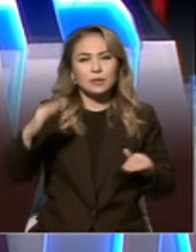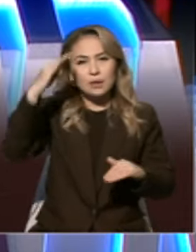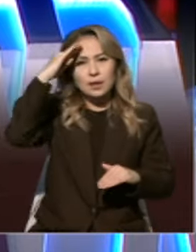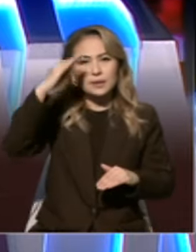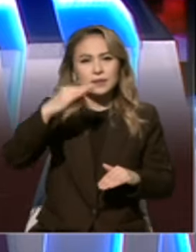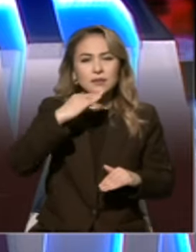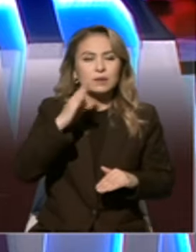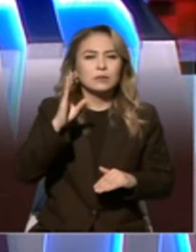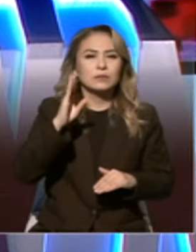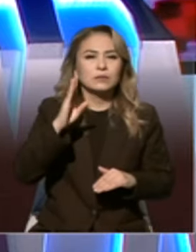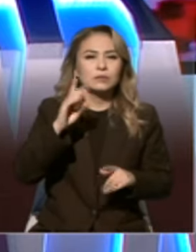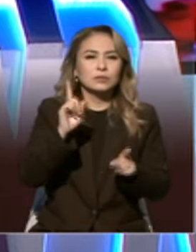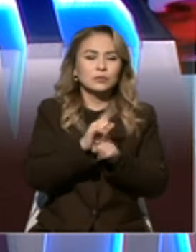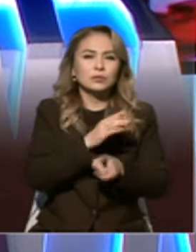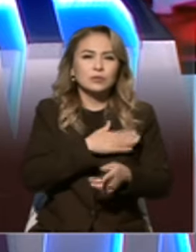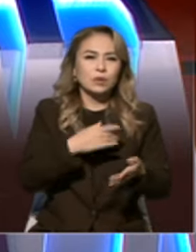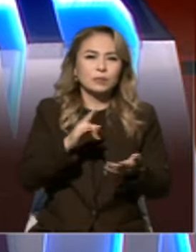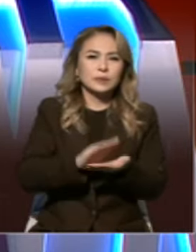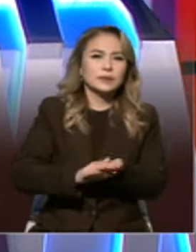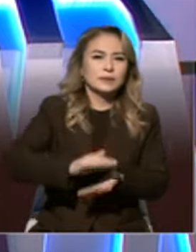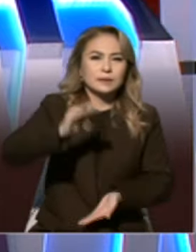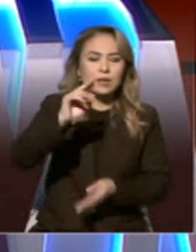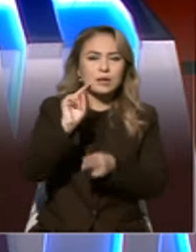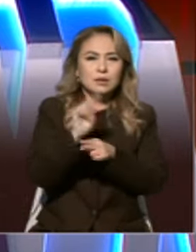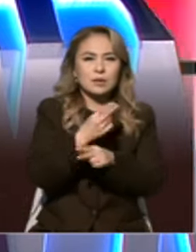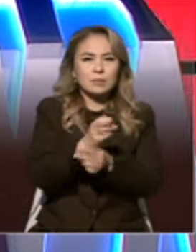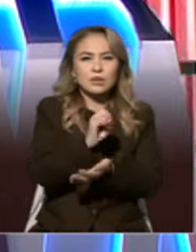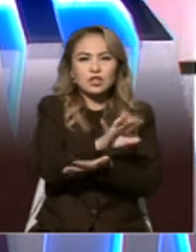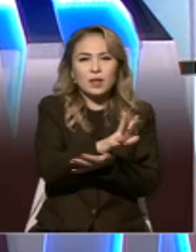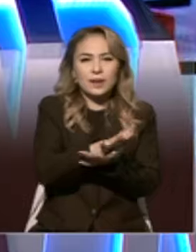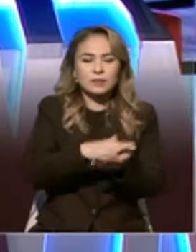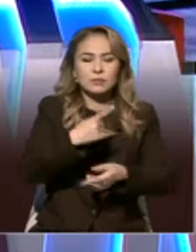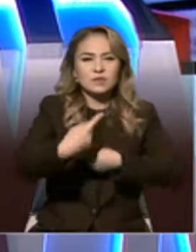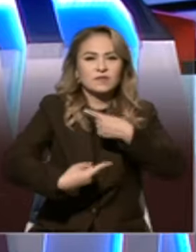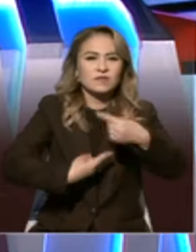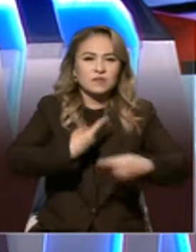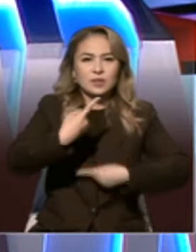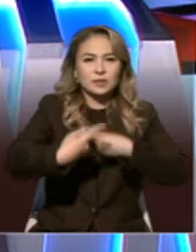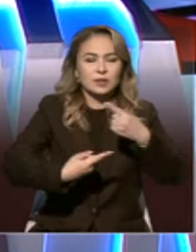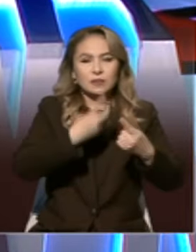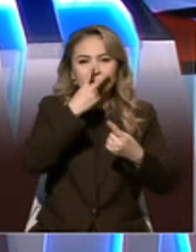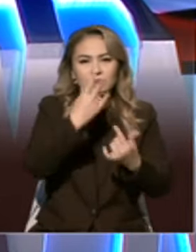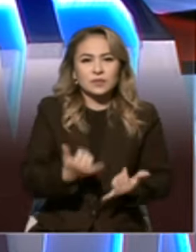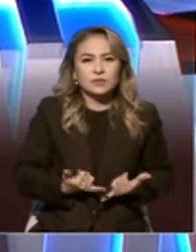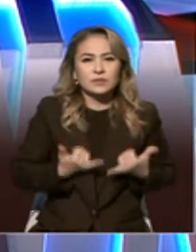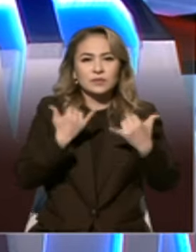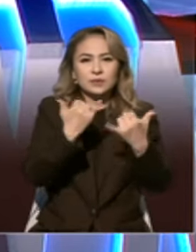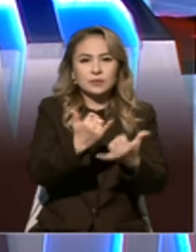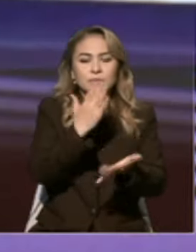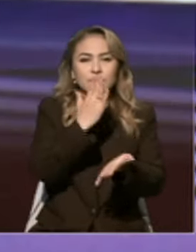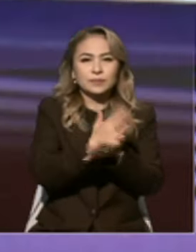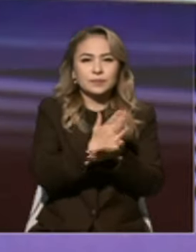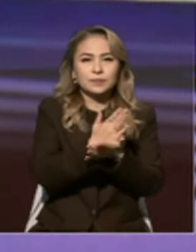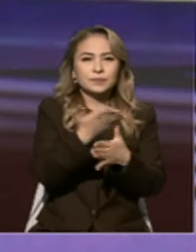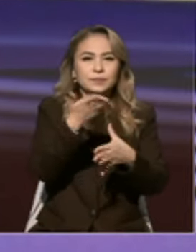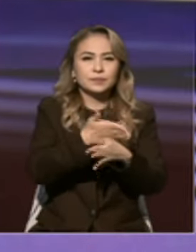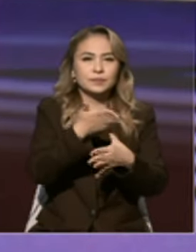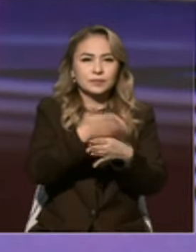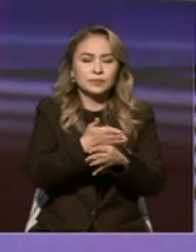қаны мен ананың сүтімен отбасындағы тәрбиемен жалғасып келген тәрбиенің жемісін берді. Бір жағадан бас қосшығынан қол шығарып